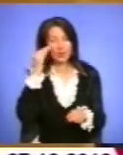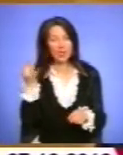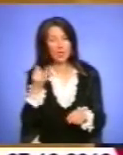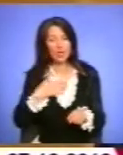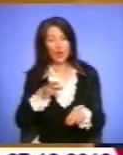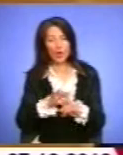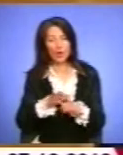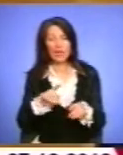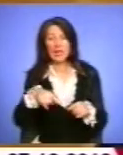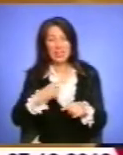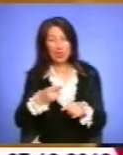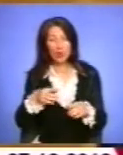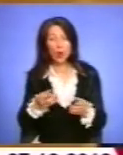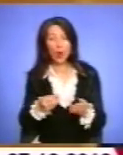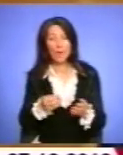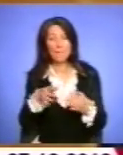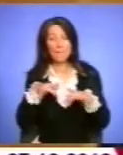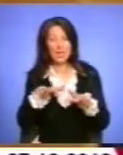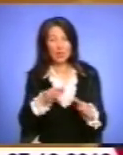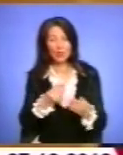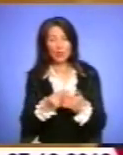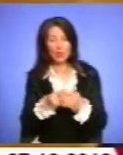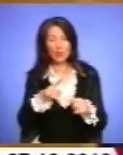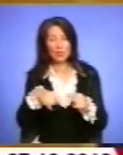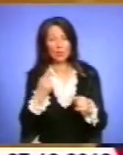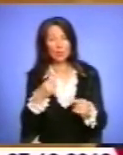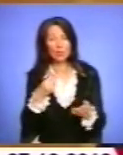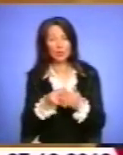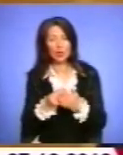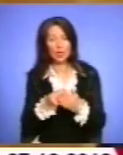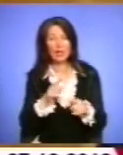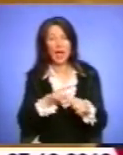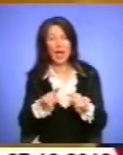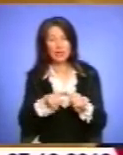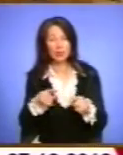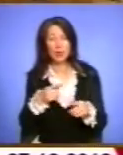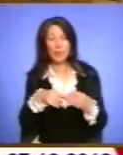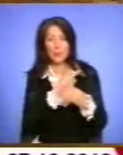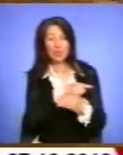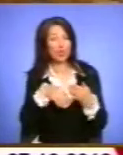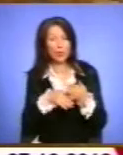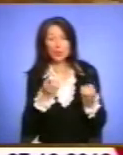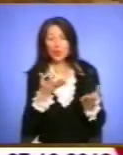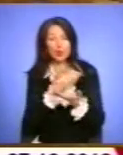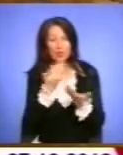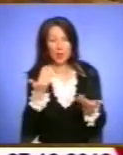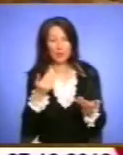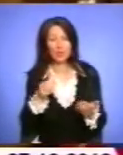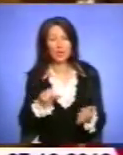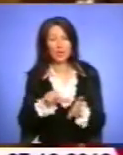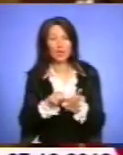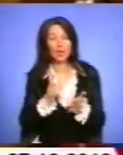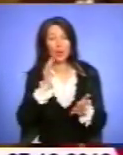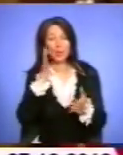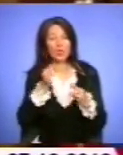як через обласний бюджет екстреної медичної допомоги, у нас на сьогодні просто не існує. Представники політичної партії